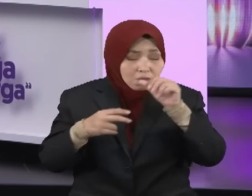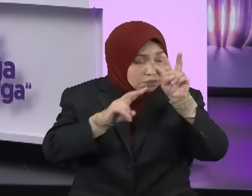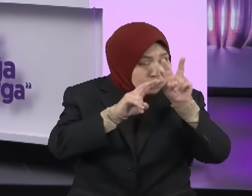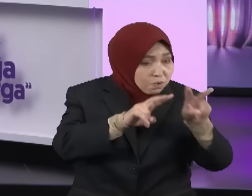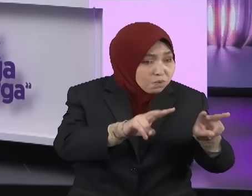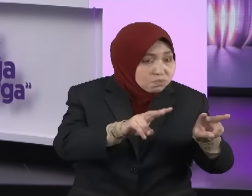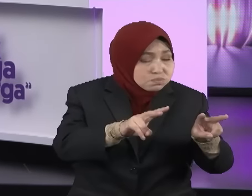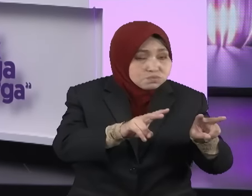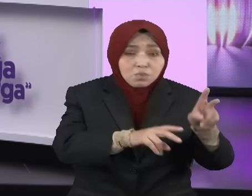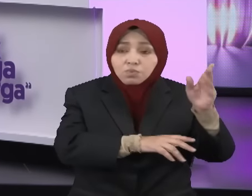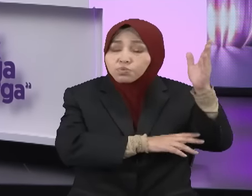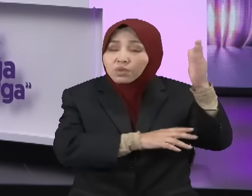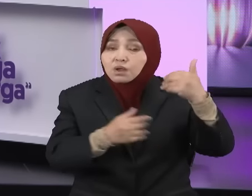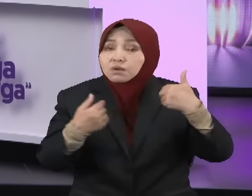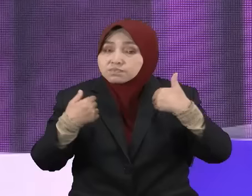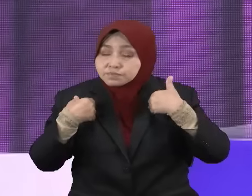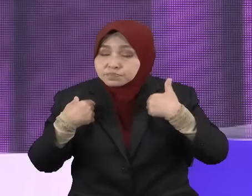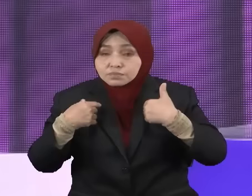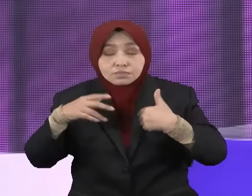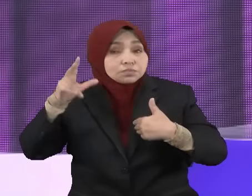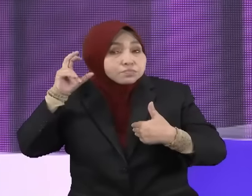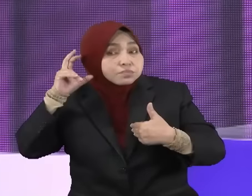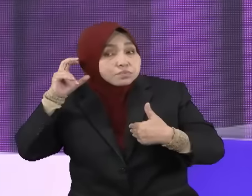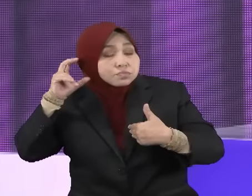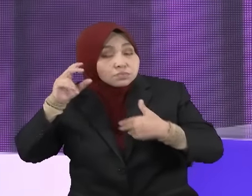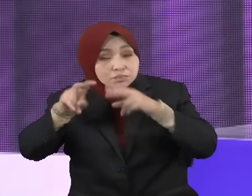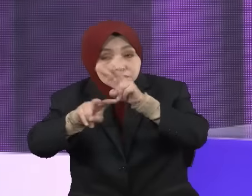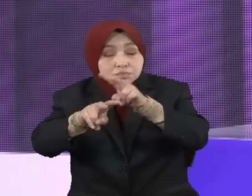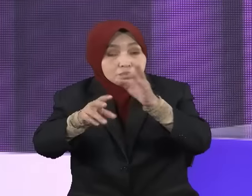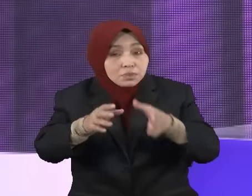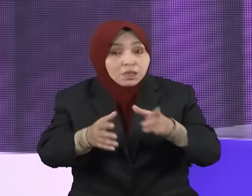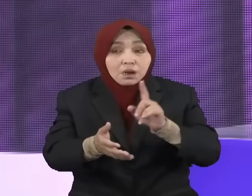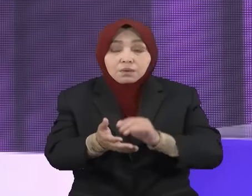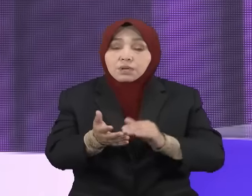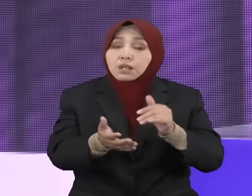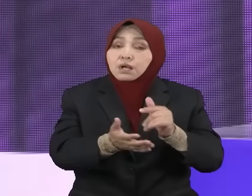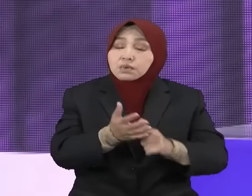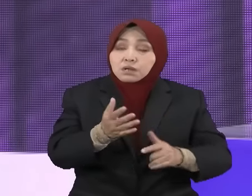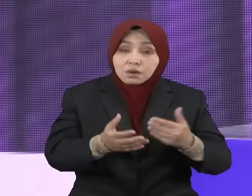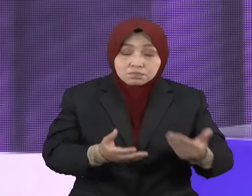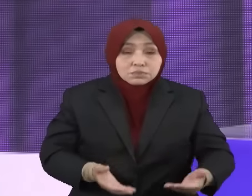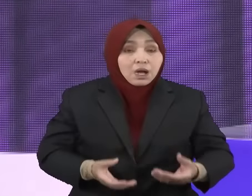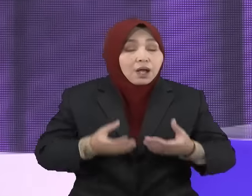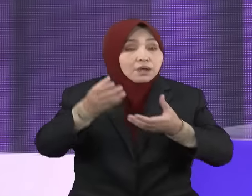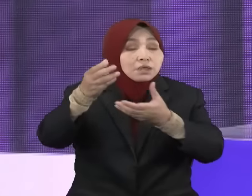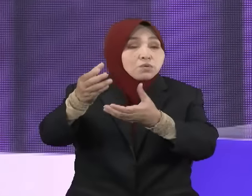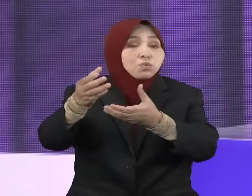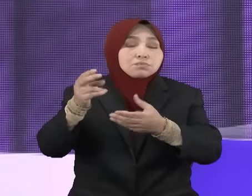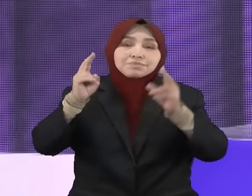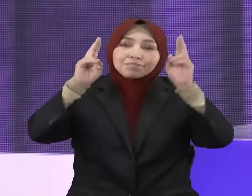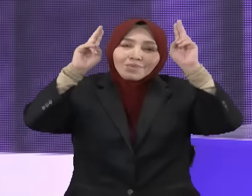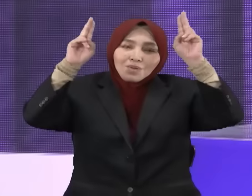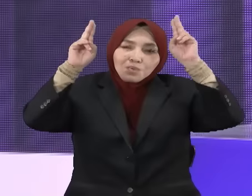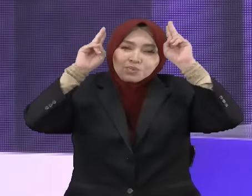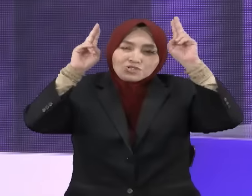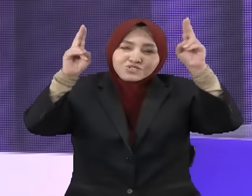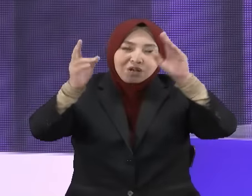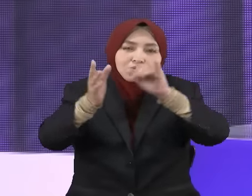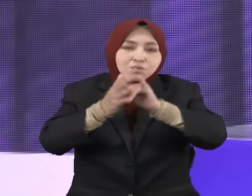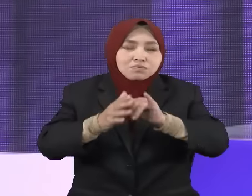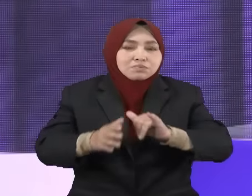dia punya hujah yang ada, dia dengar kepada kesaksian. Apatah lagi kalau yang angkat tu Ustaz ialah Ustaz. Wah, kan, Ustaz tu